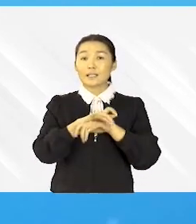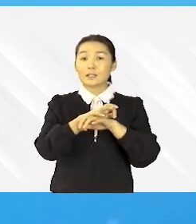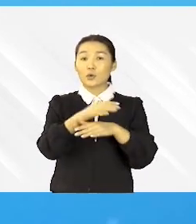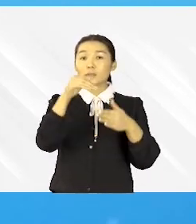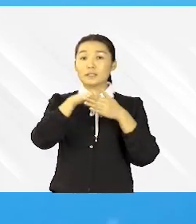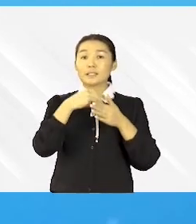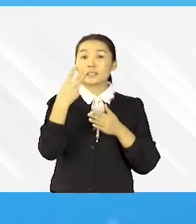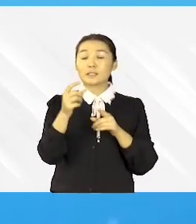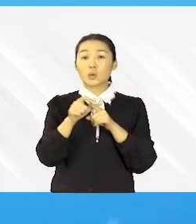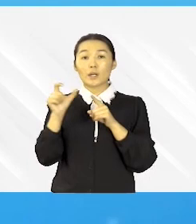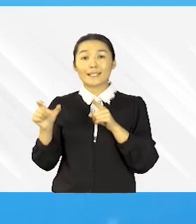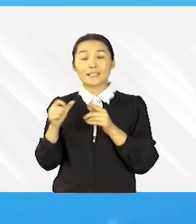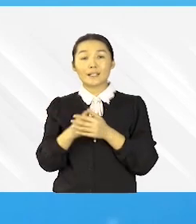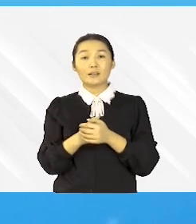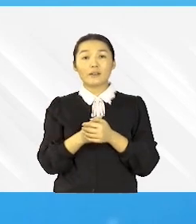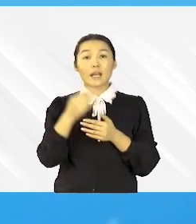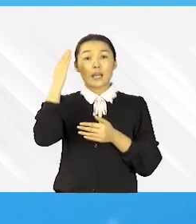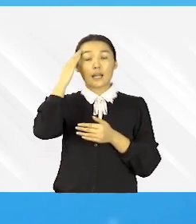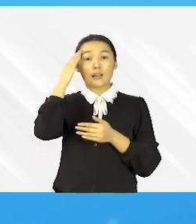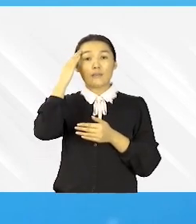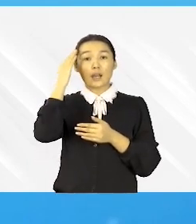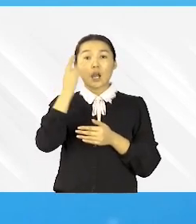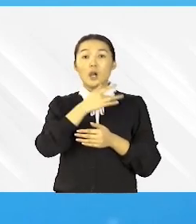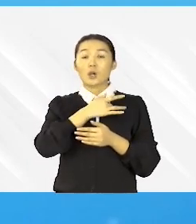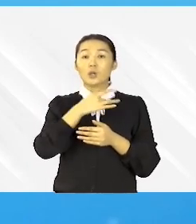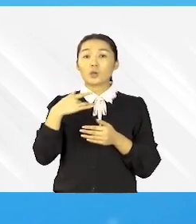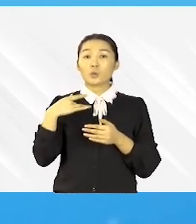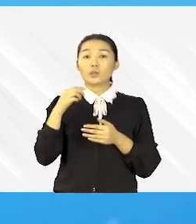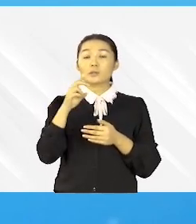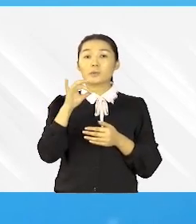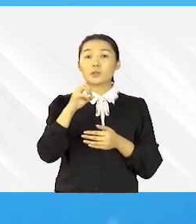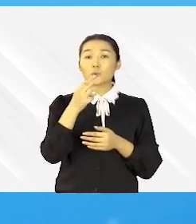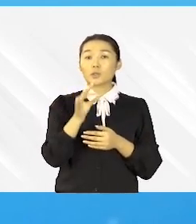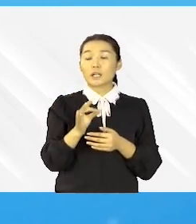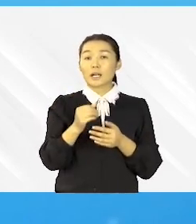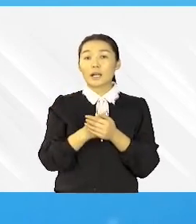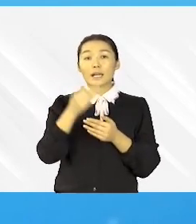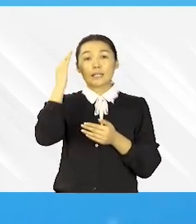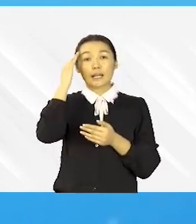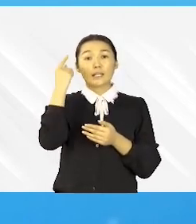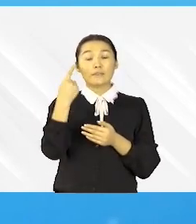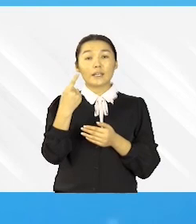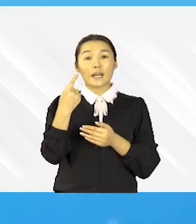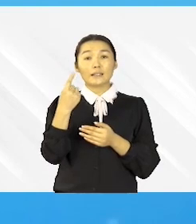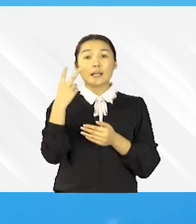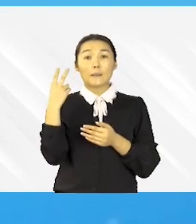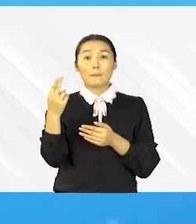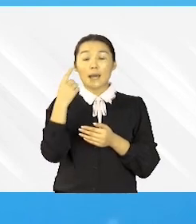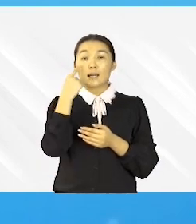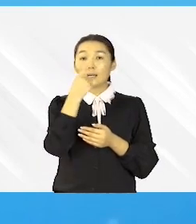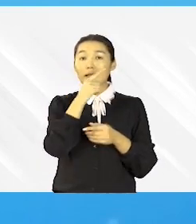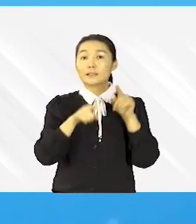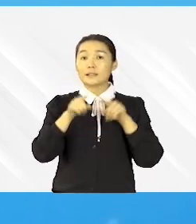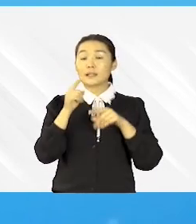трех отделов – голова, грудь, брюшко. На голове располагаются одна пара сложных глаз, иногда простые